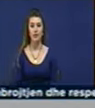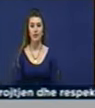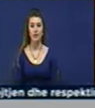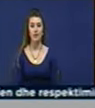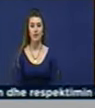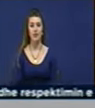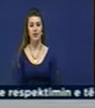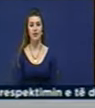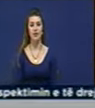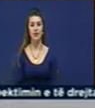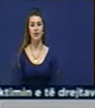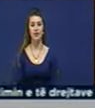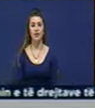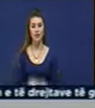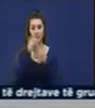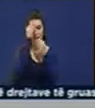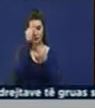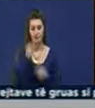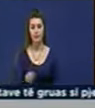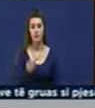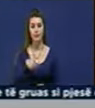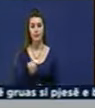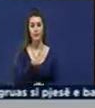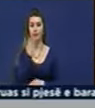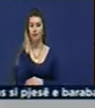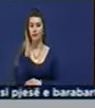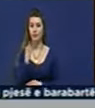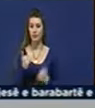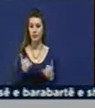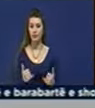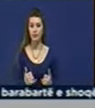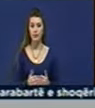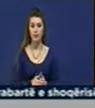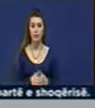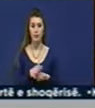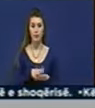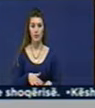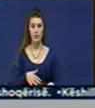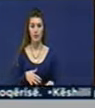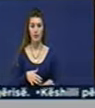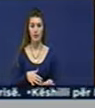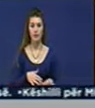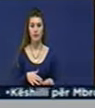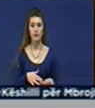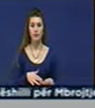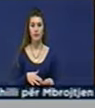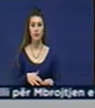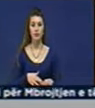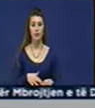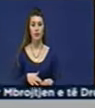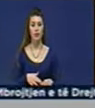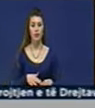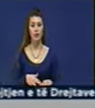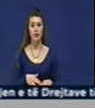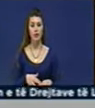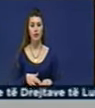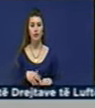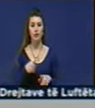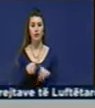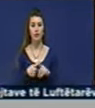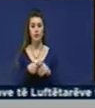Të nderuara zonja kryesuese të seancës, të nderuara zonja deputetet të Republikës së